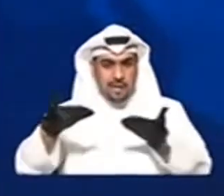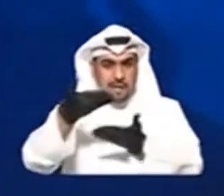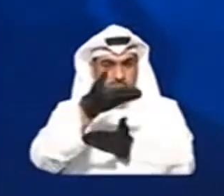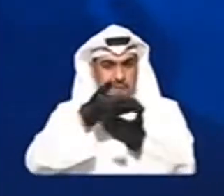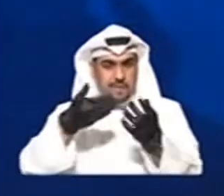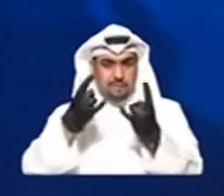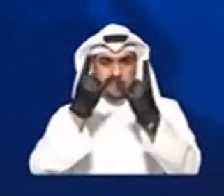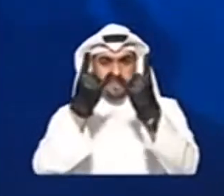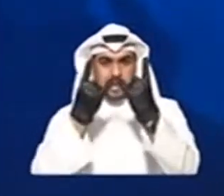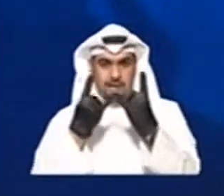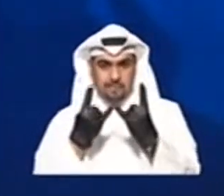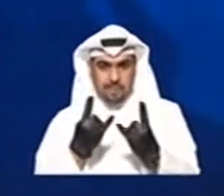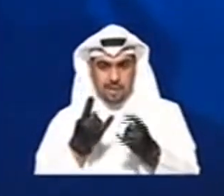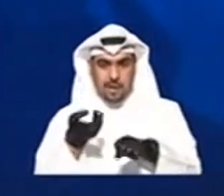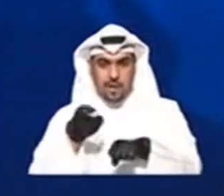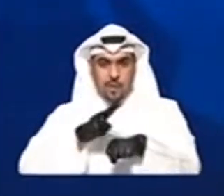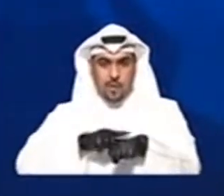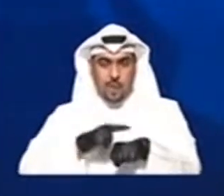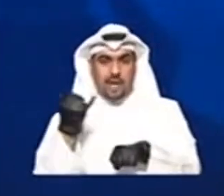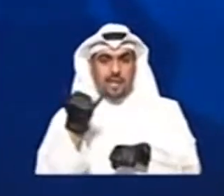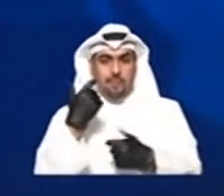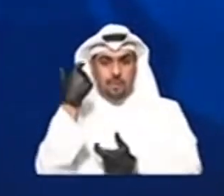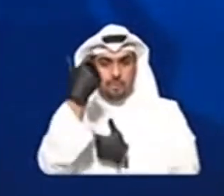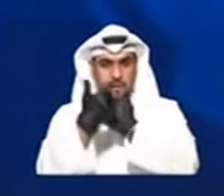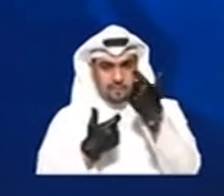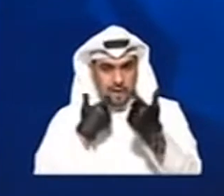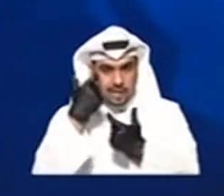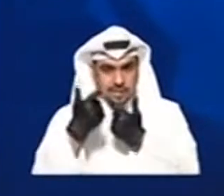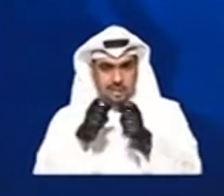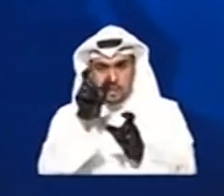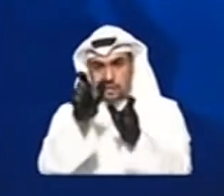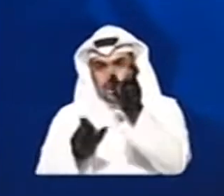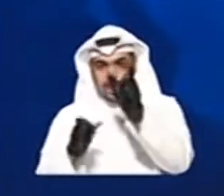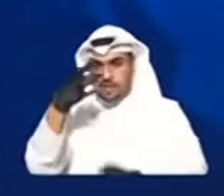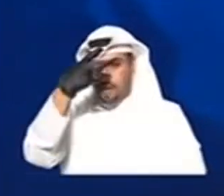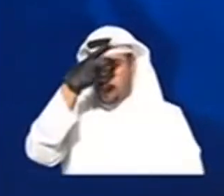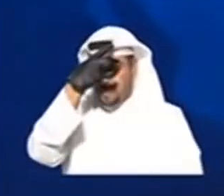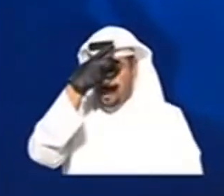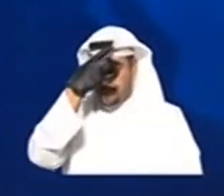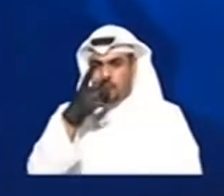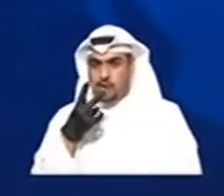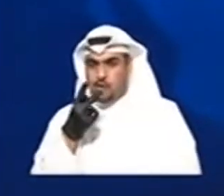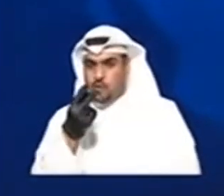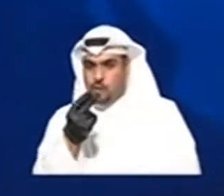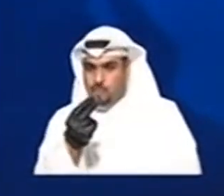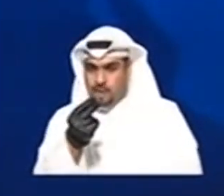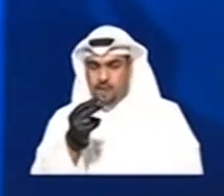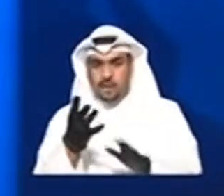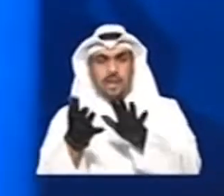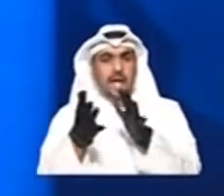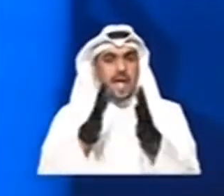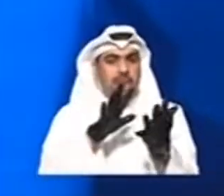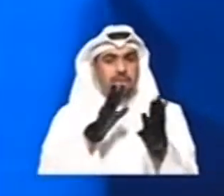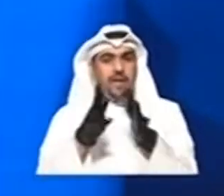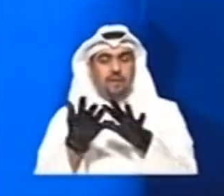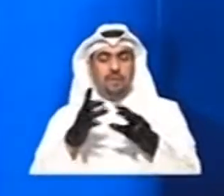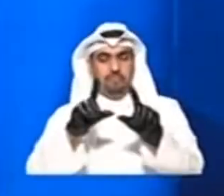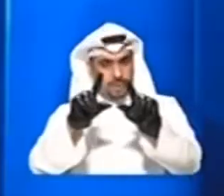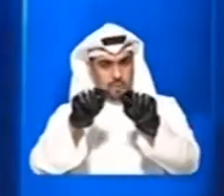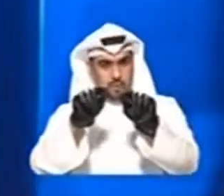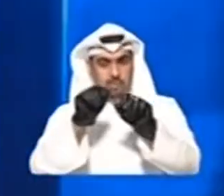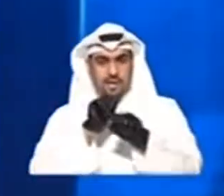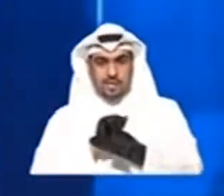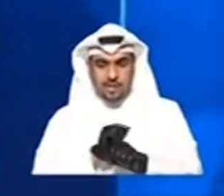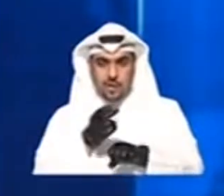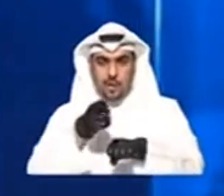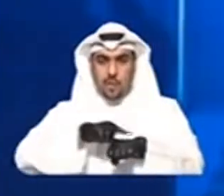العادل لوسائل التشخيص العلاجي واللقاح الخاص بفيروس كورونا المستجد. وأشاد بالدور المهم للاتحاد الأوروبي